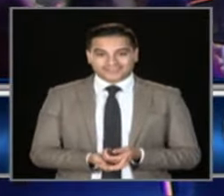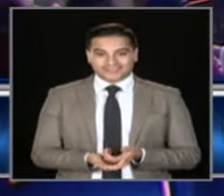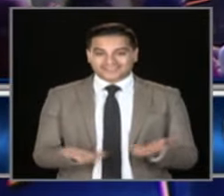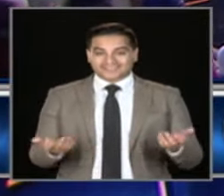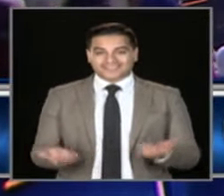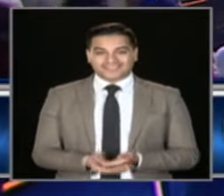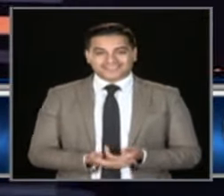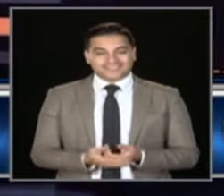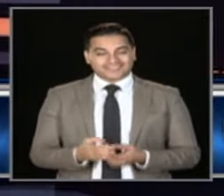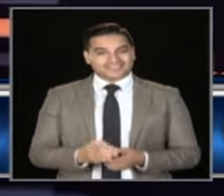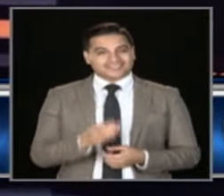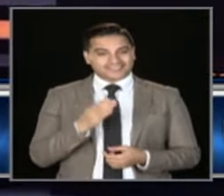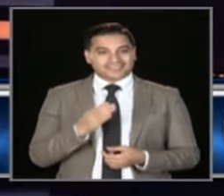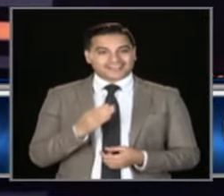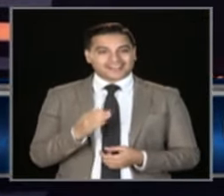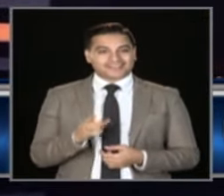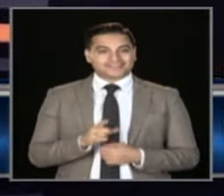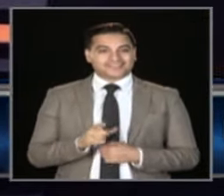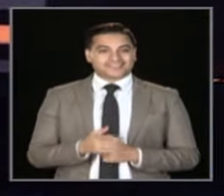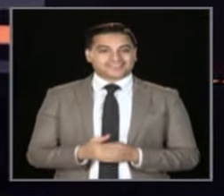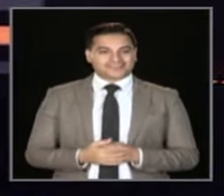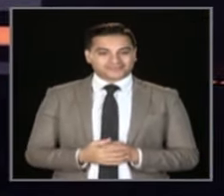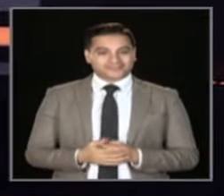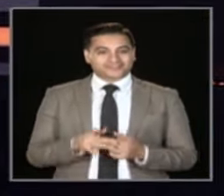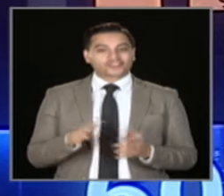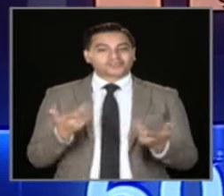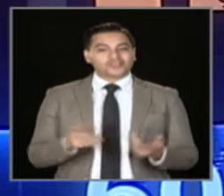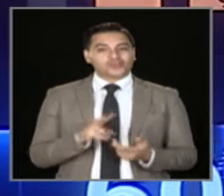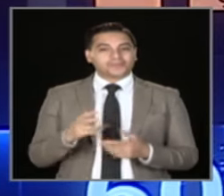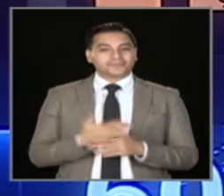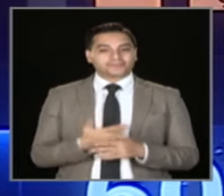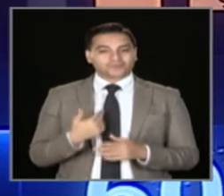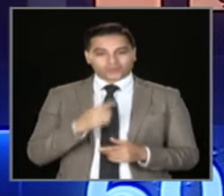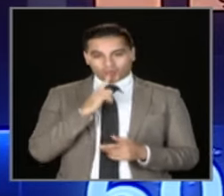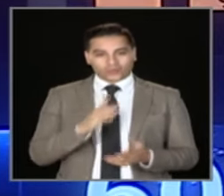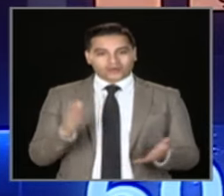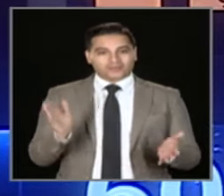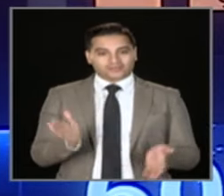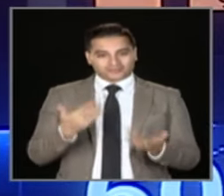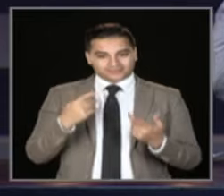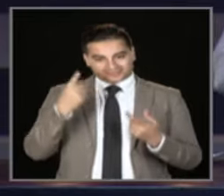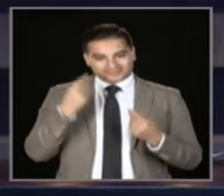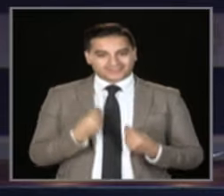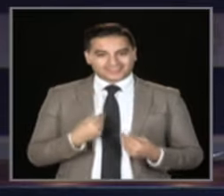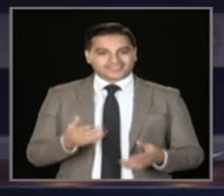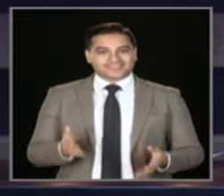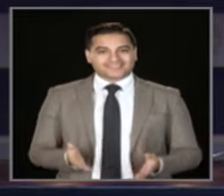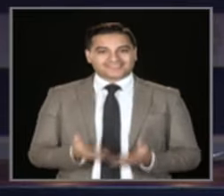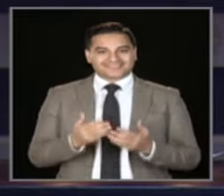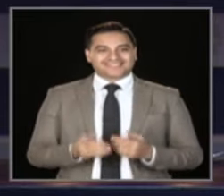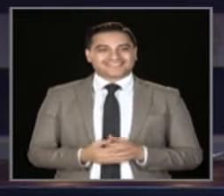صحيحه مش ممكن اسمعي انا اخترت 700 والله ما عارفه ربنا همني ما شاء الله